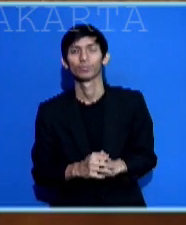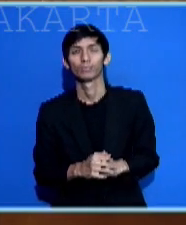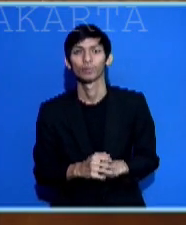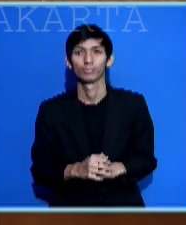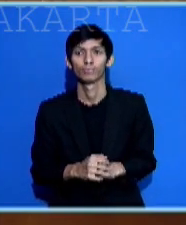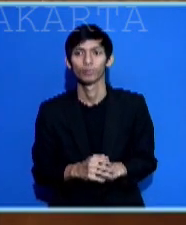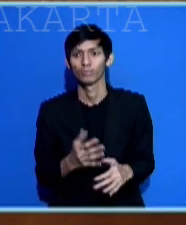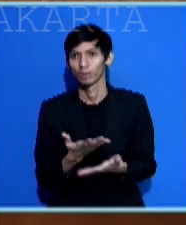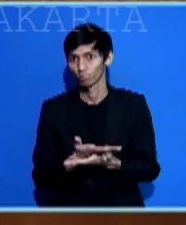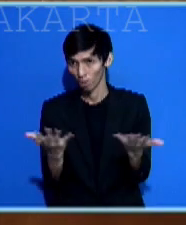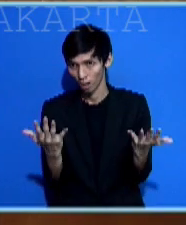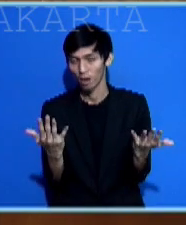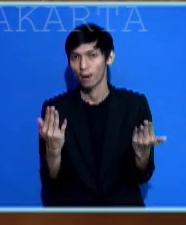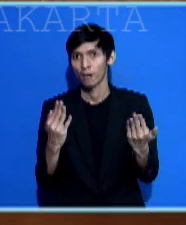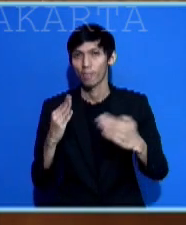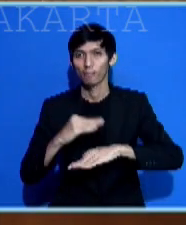ang